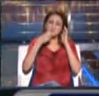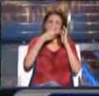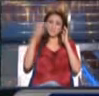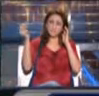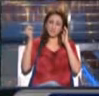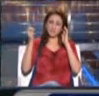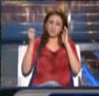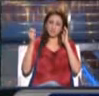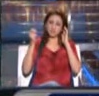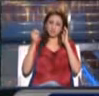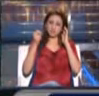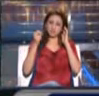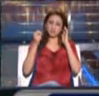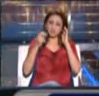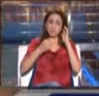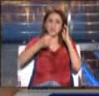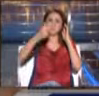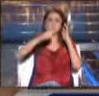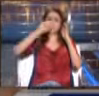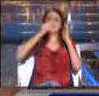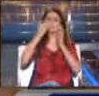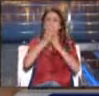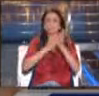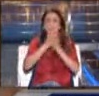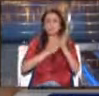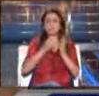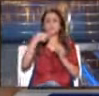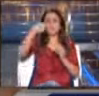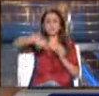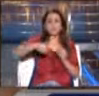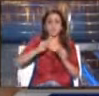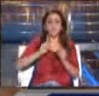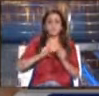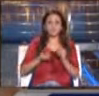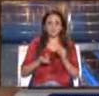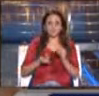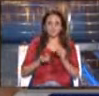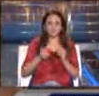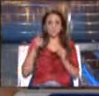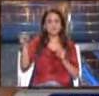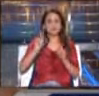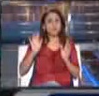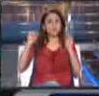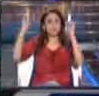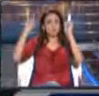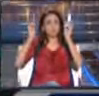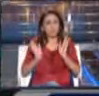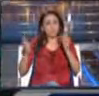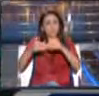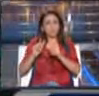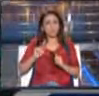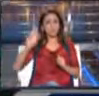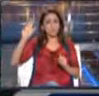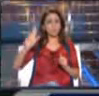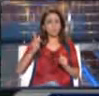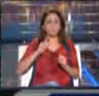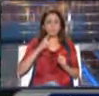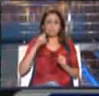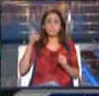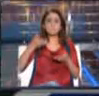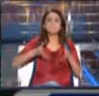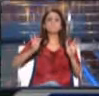دخلوا وشربوا حاجات ساقعه وسندوتشات وما دفعوش الفلوس عشان هم 300 ممكن يكونوا من الالتراس, ممكن ما يكونوش لا ده هم جايين من الماتش. انا بقول جايين من